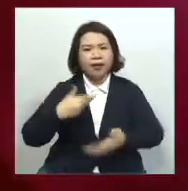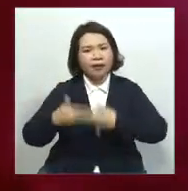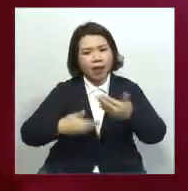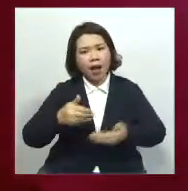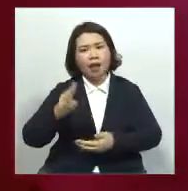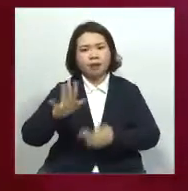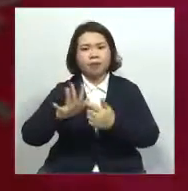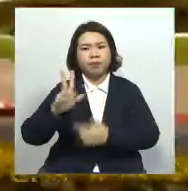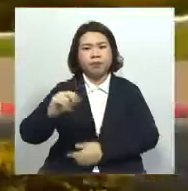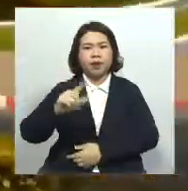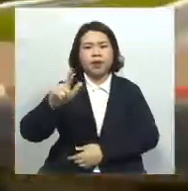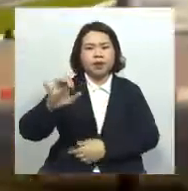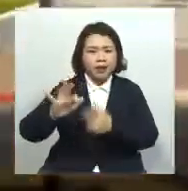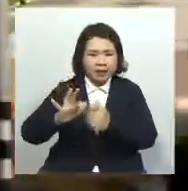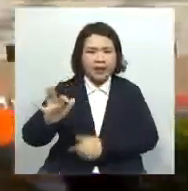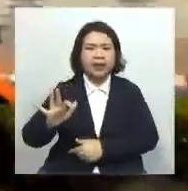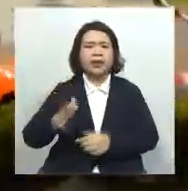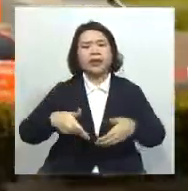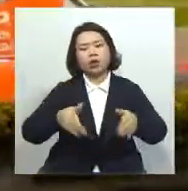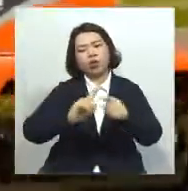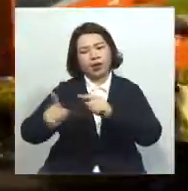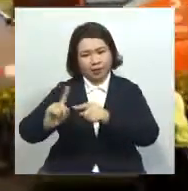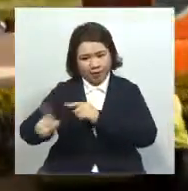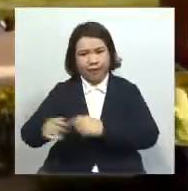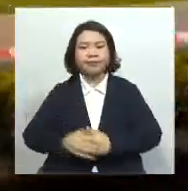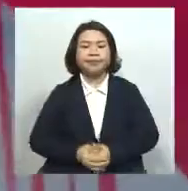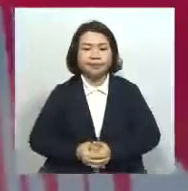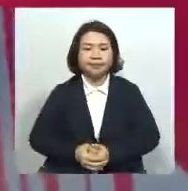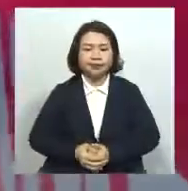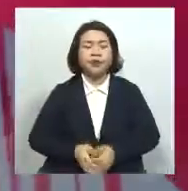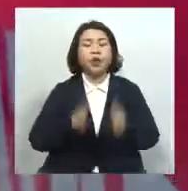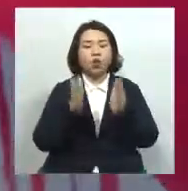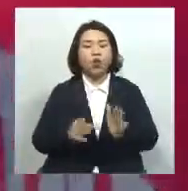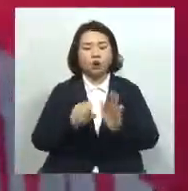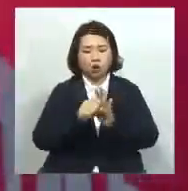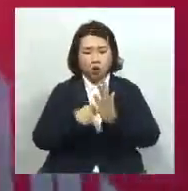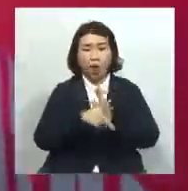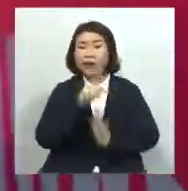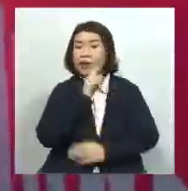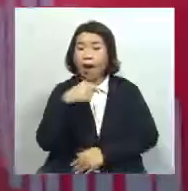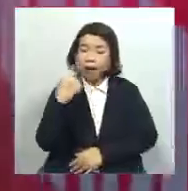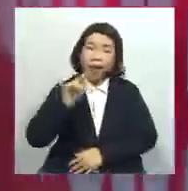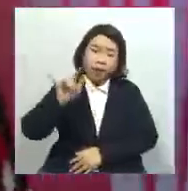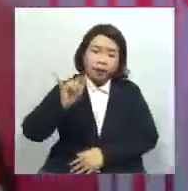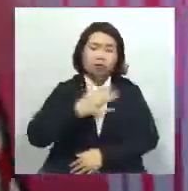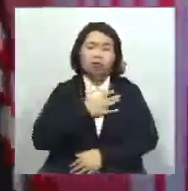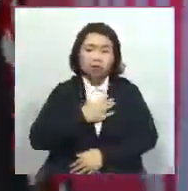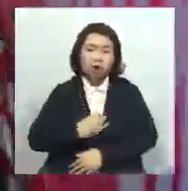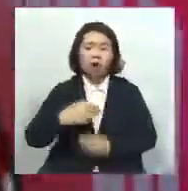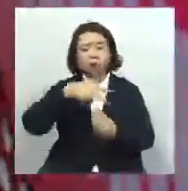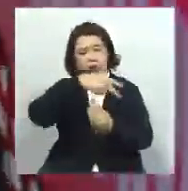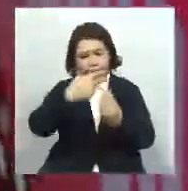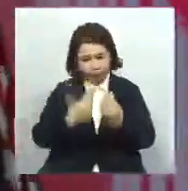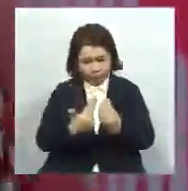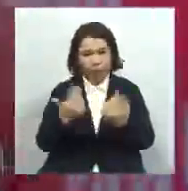ครับวัดไผ่โรงวัวบางสามบางแม่ไม้คอวังแล้วก็9ห้องนะครับพี่น้องชาวสุพรรณเนี่ยถ้าเกิดใครเป็นแฟนคลับของพรรคชาติไทยพัฒ